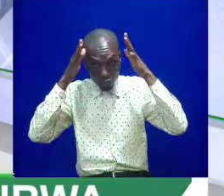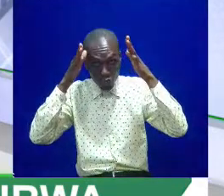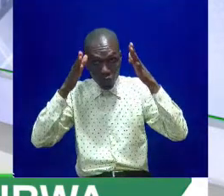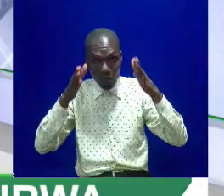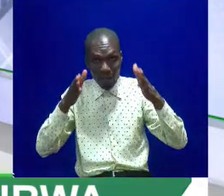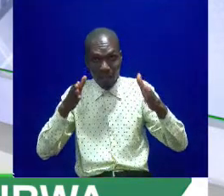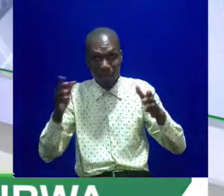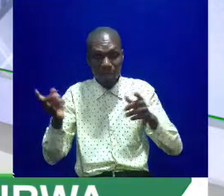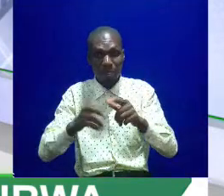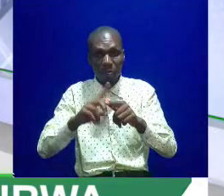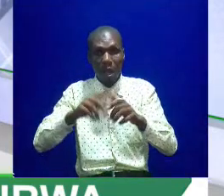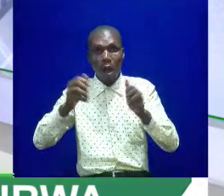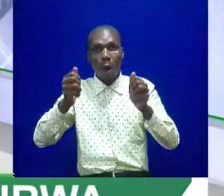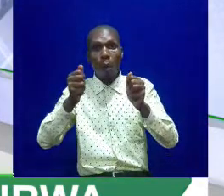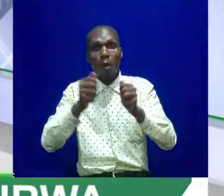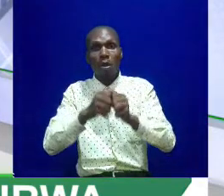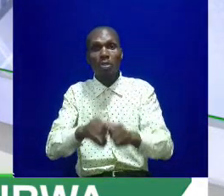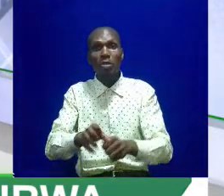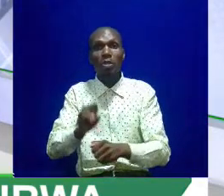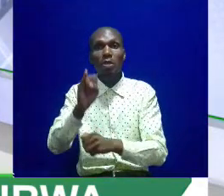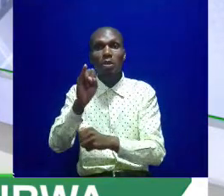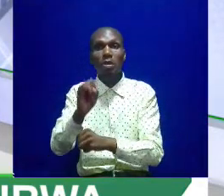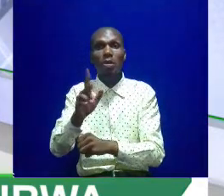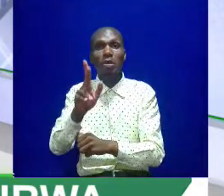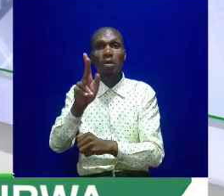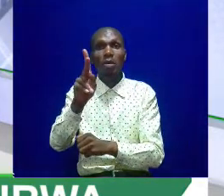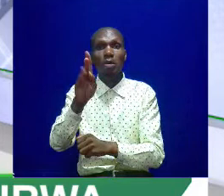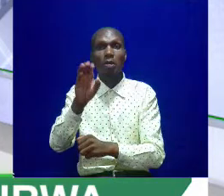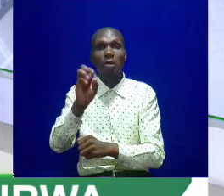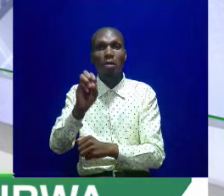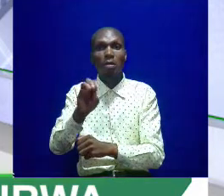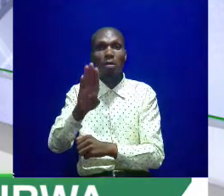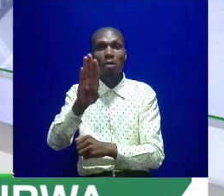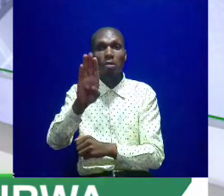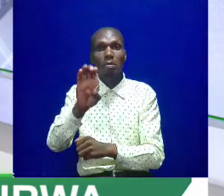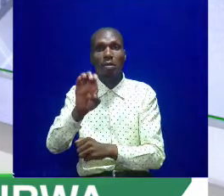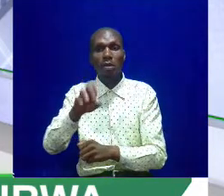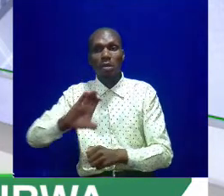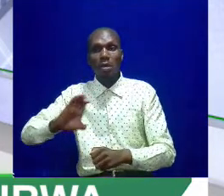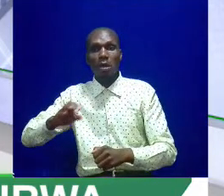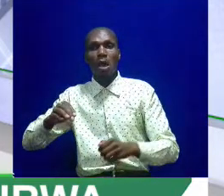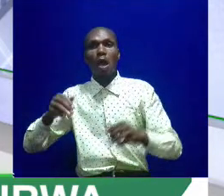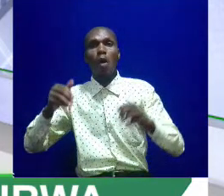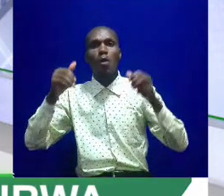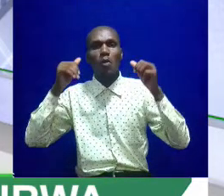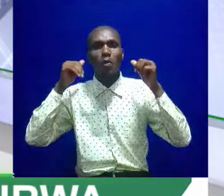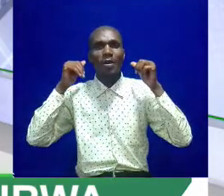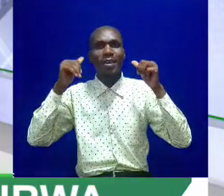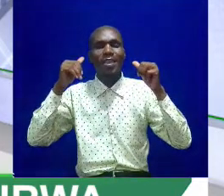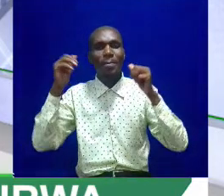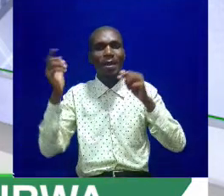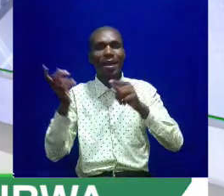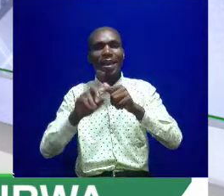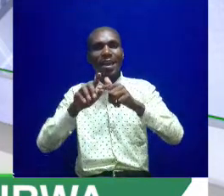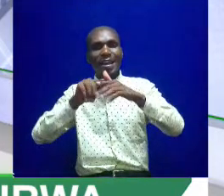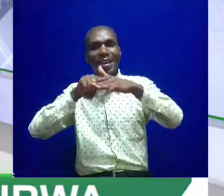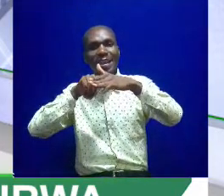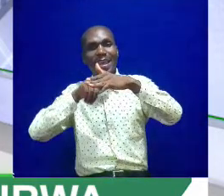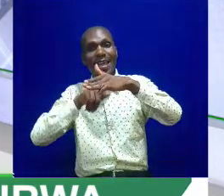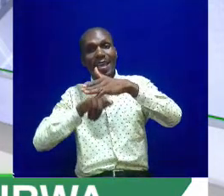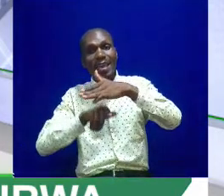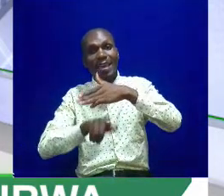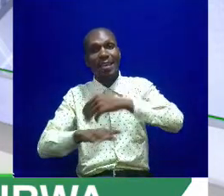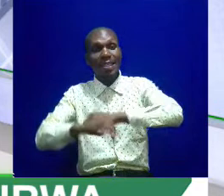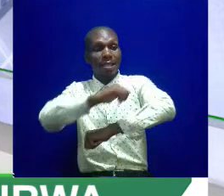nyariki kuruwa sensemo ya ikobeyo utoka sewa diabu samarume kaunti ya Nyamira ni gomo rio ye asoire aseskuru ya St.